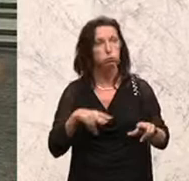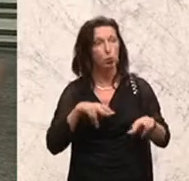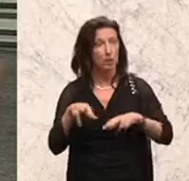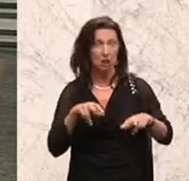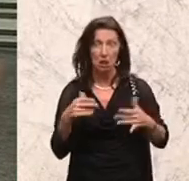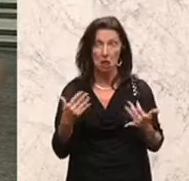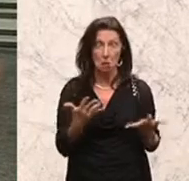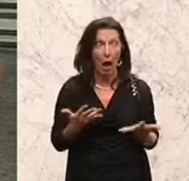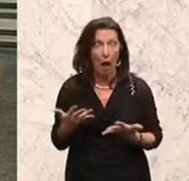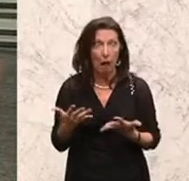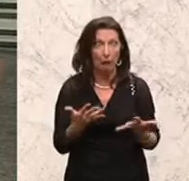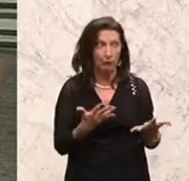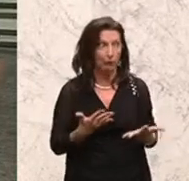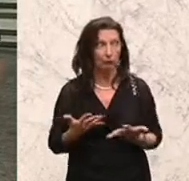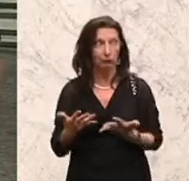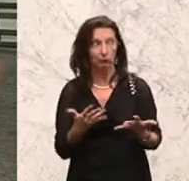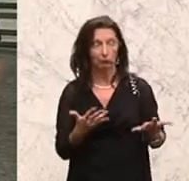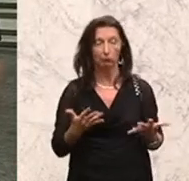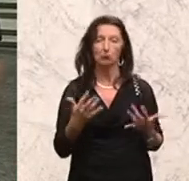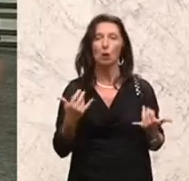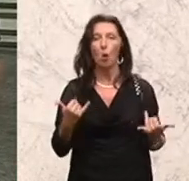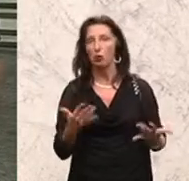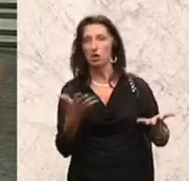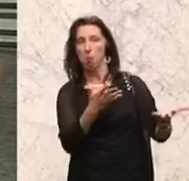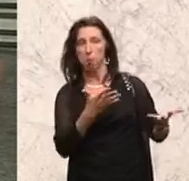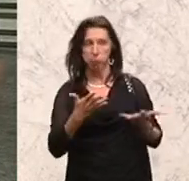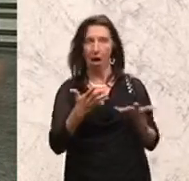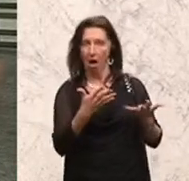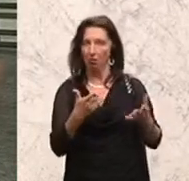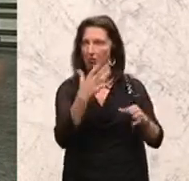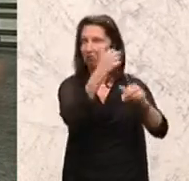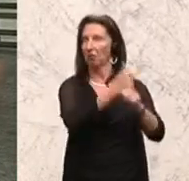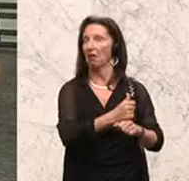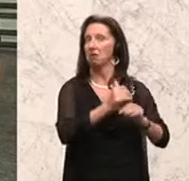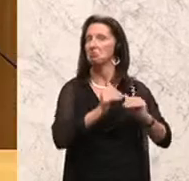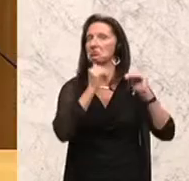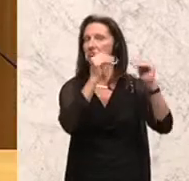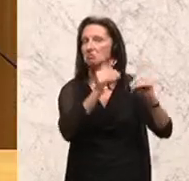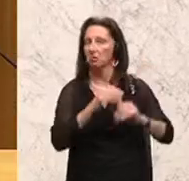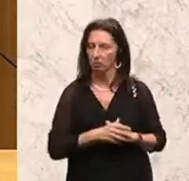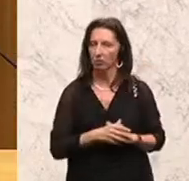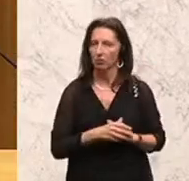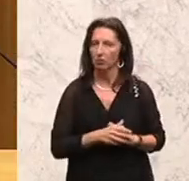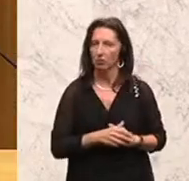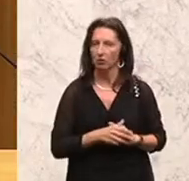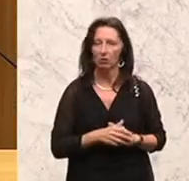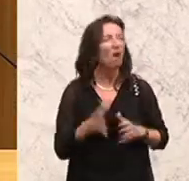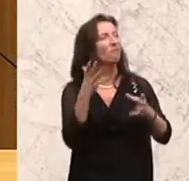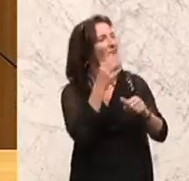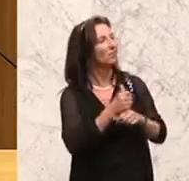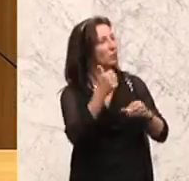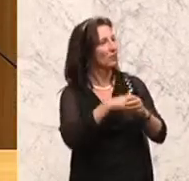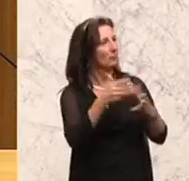Panik. Und Panik wird jetzt hier in den Verfassungsrang gehoben. Das ist nun einmal Tatsache. Panik in der Verfassung. Und gehen wir noch auf die